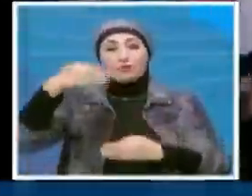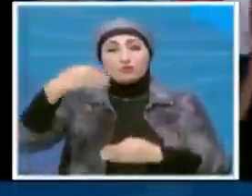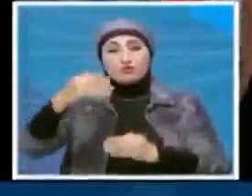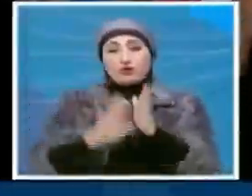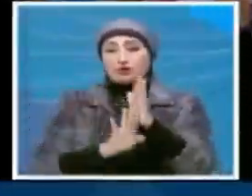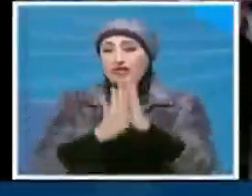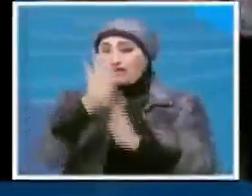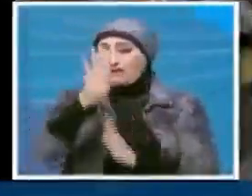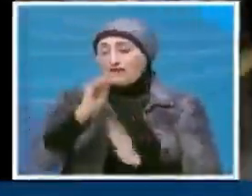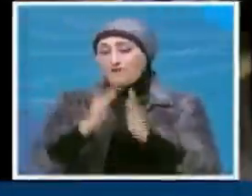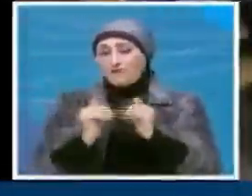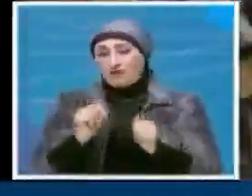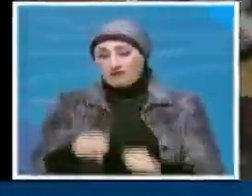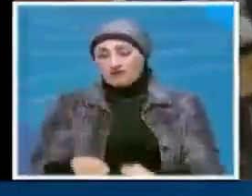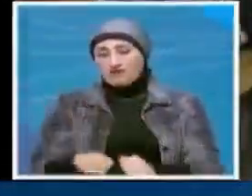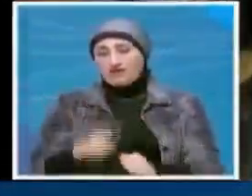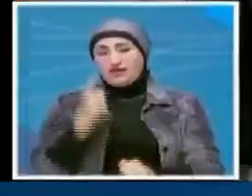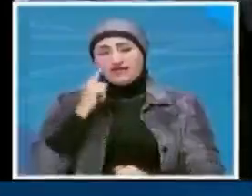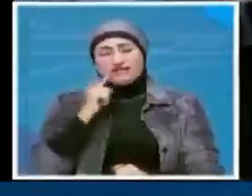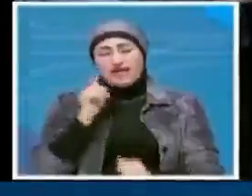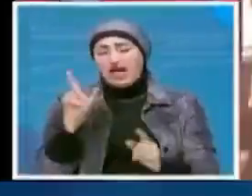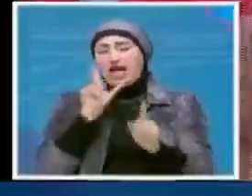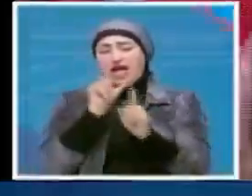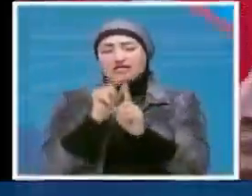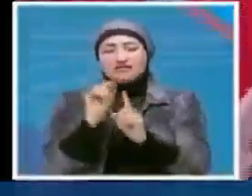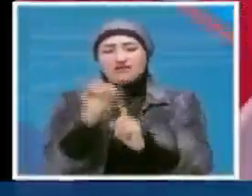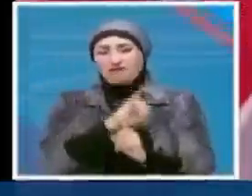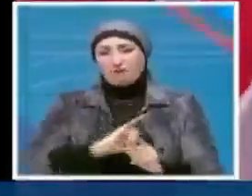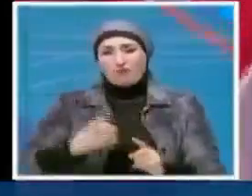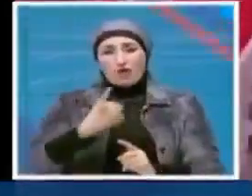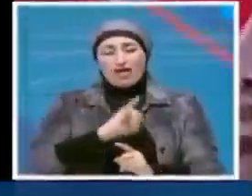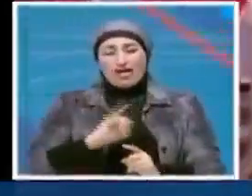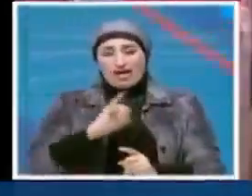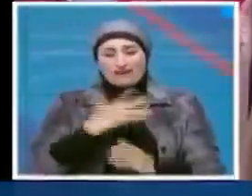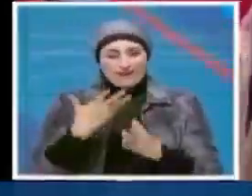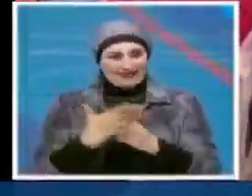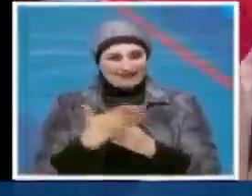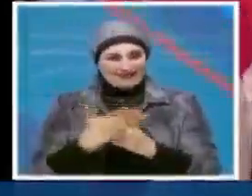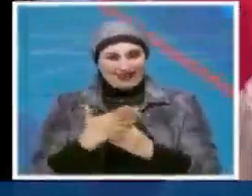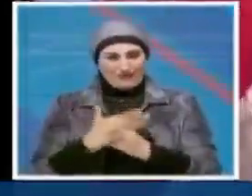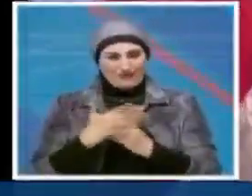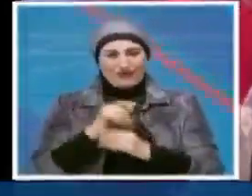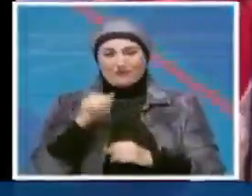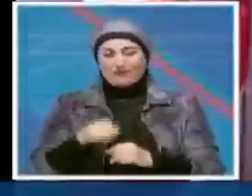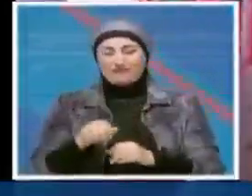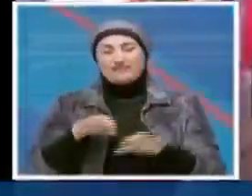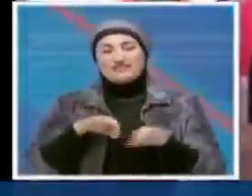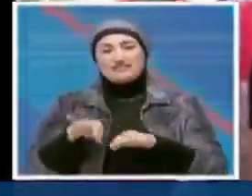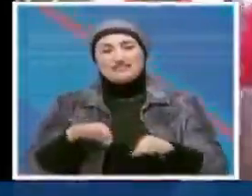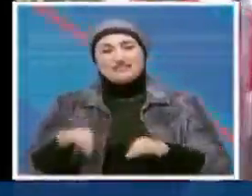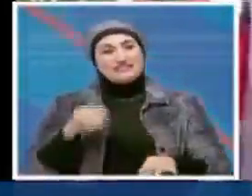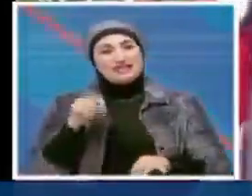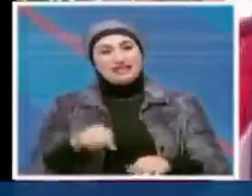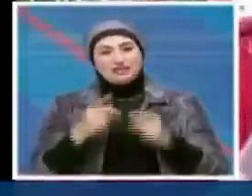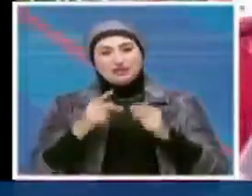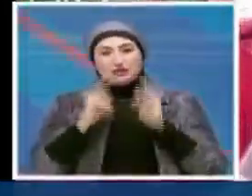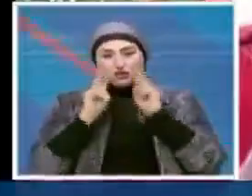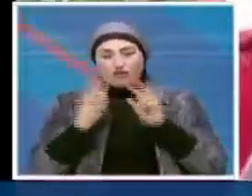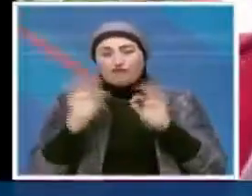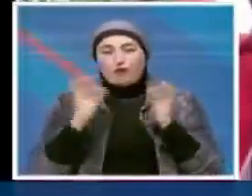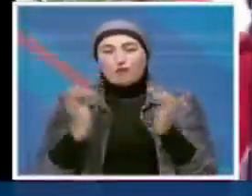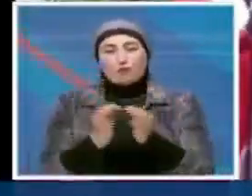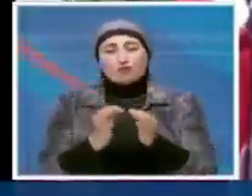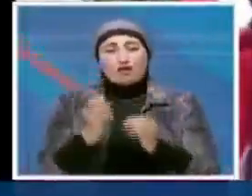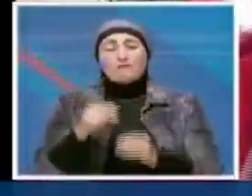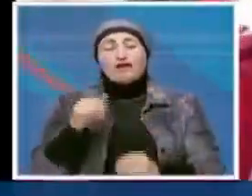وتنمية دولتهم، الأمل الذي تشكل بقوة نتيجة الحراك السياسي الذي شهده المجتمع